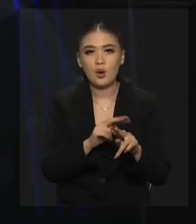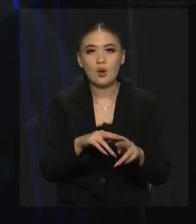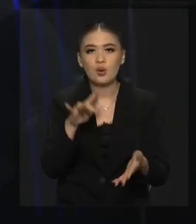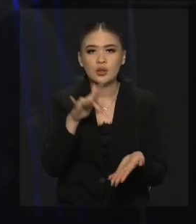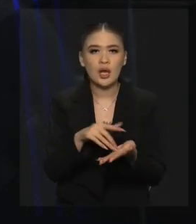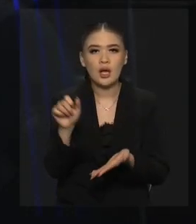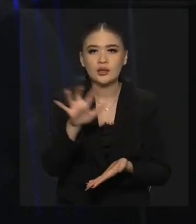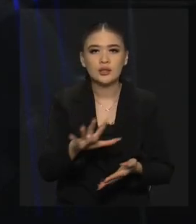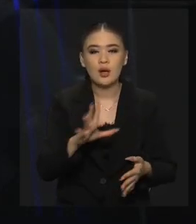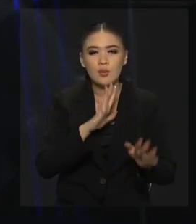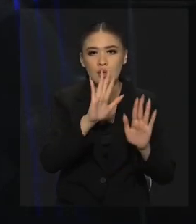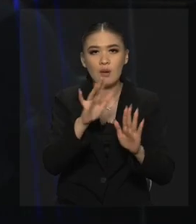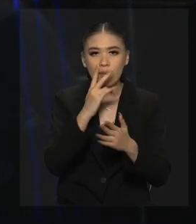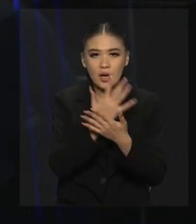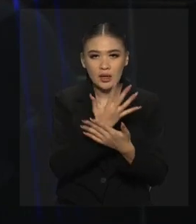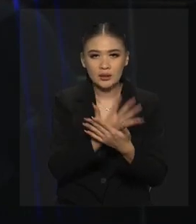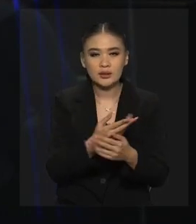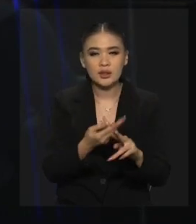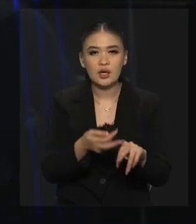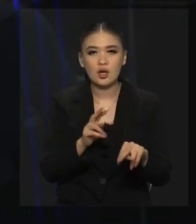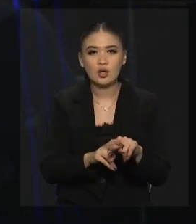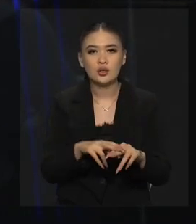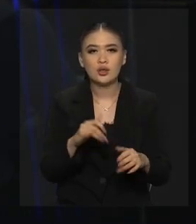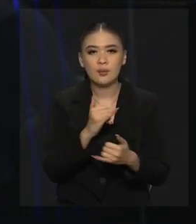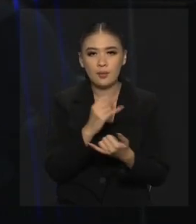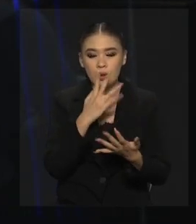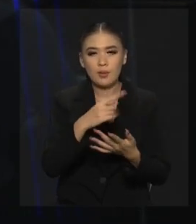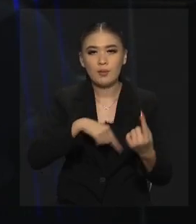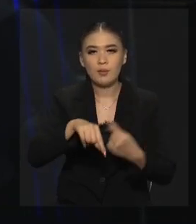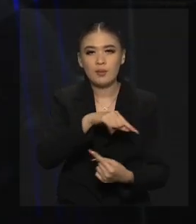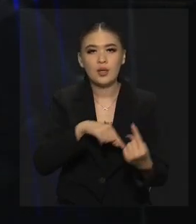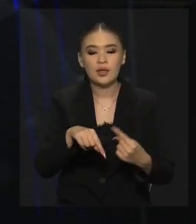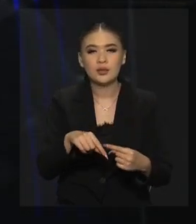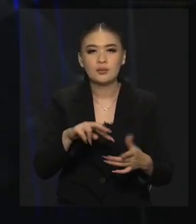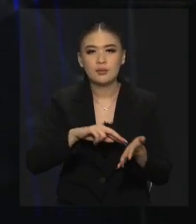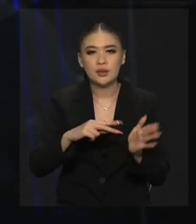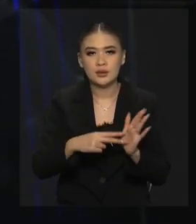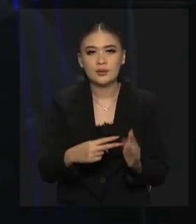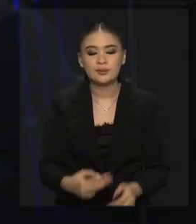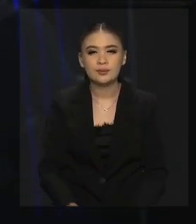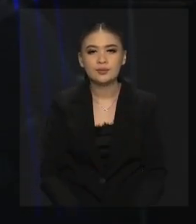ірі аграрлық көрме және жаһандық инновацияларды ұсынуға арналған кәсіби алаң.